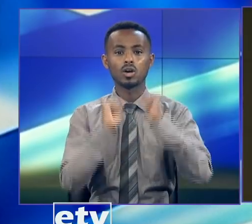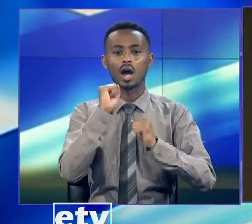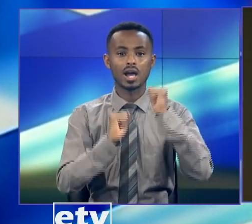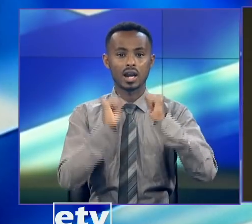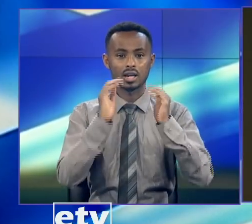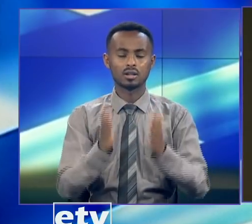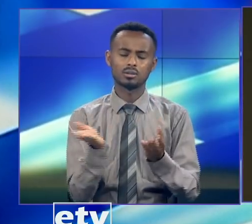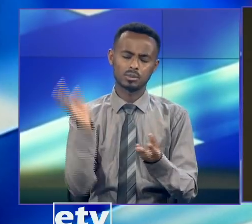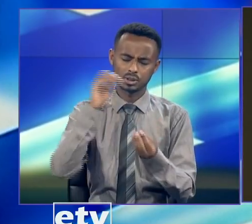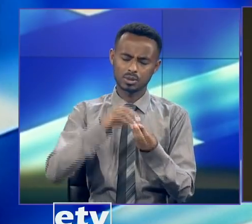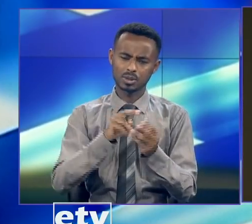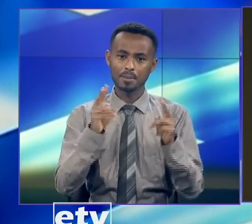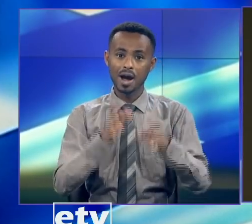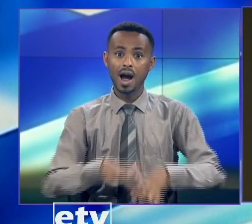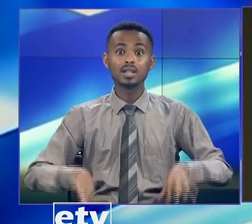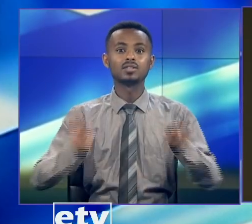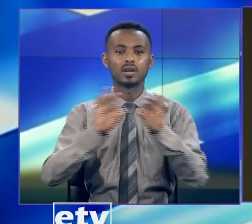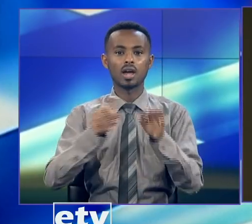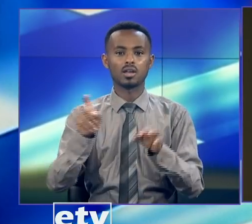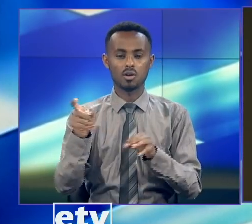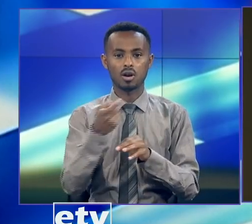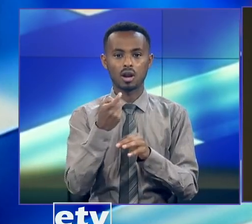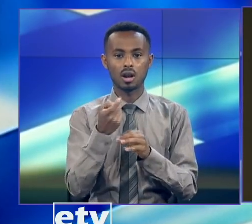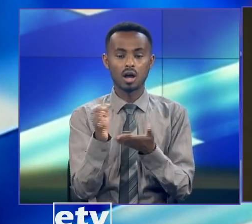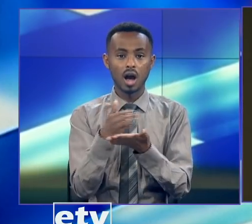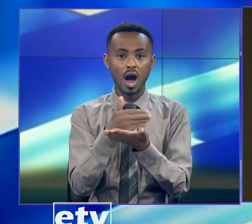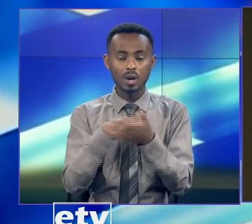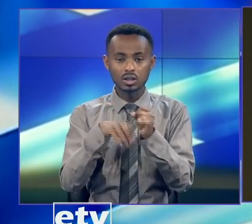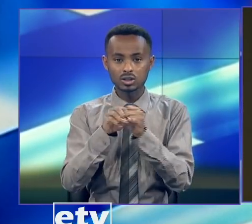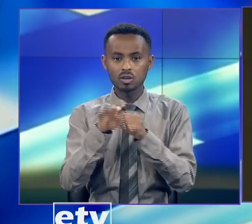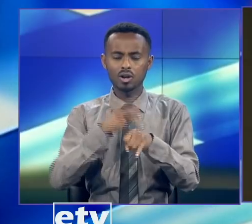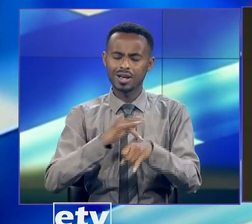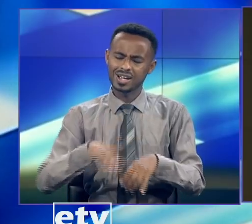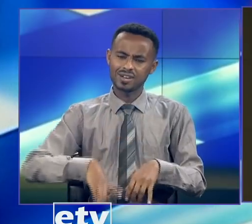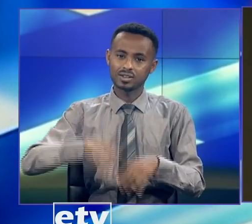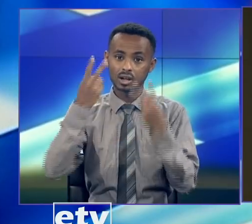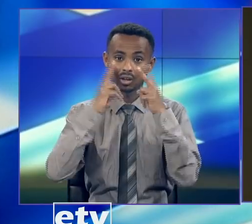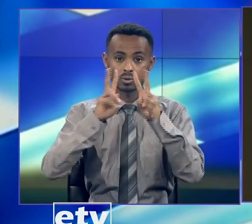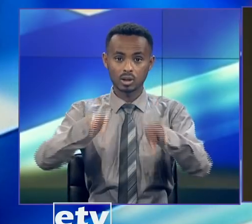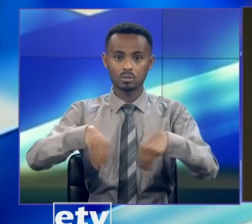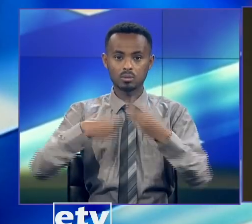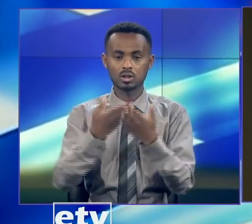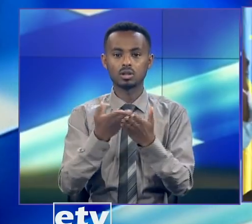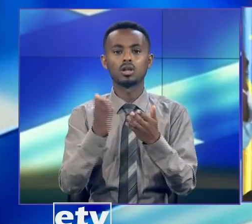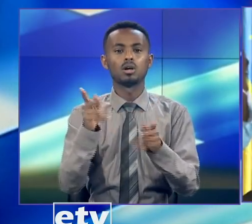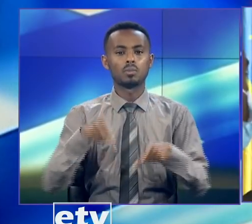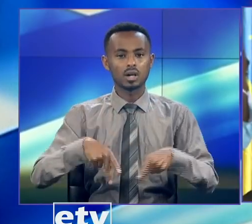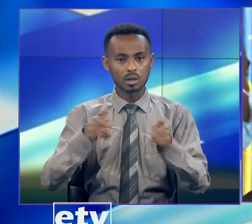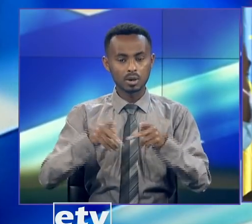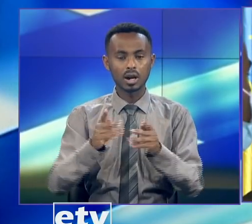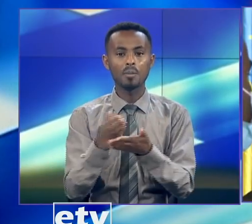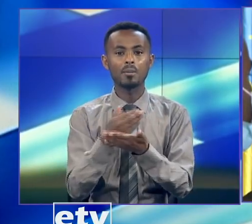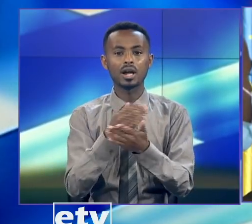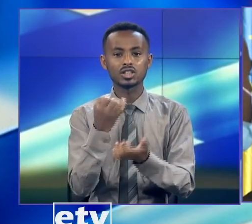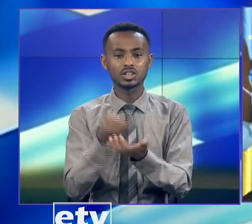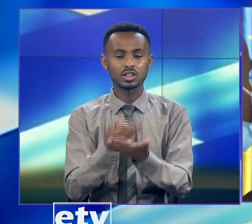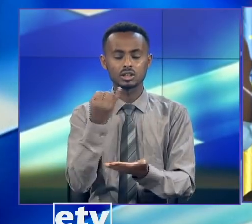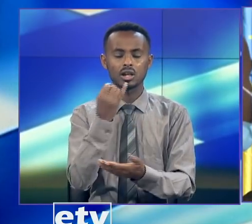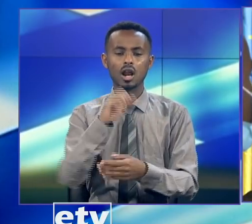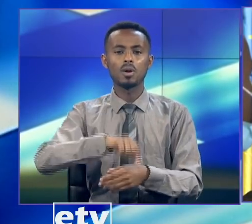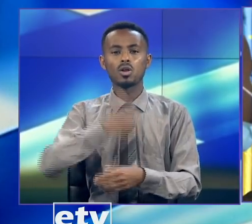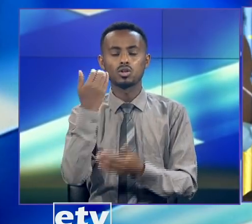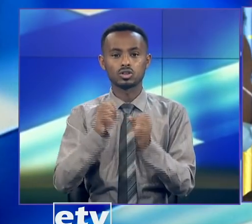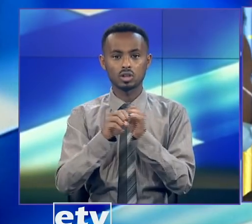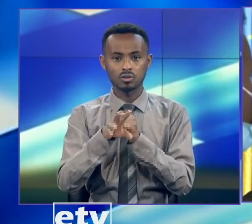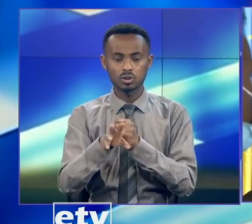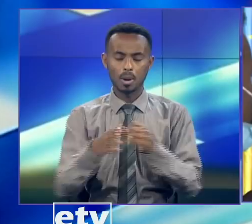ተወዳዳሪነትን መጨመር በጣም አስፈላጊ ይሆናል። አምራች ዘርፉ ላይ ከፍተኛ ትኩረት በመስጠት በግብርና በአምራች ኢንዱስትሪ እና በሌሎቹ